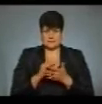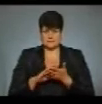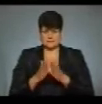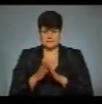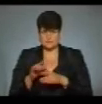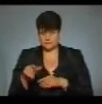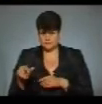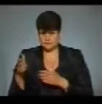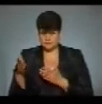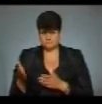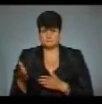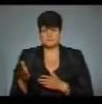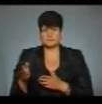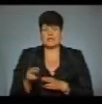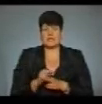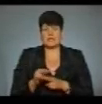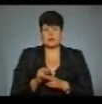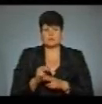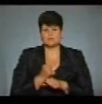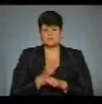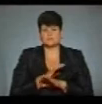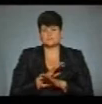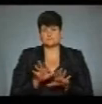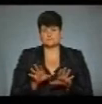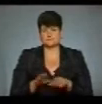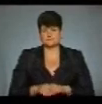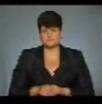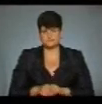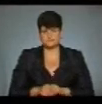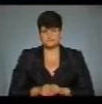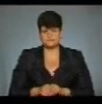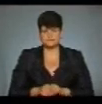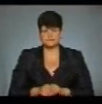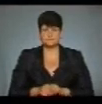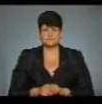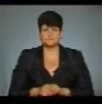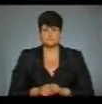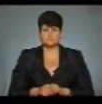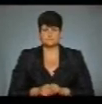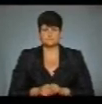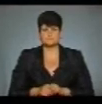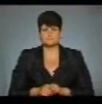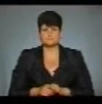з мешканцями будинку, ремонт робити не будуть. Любов Гадомська, Андрій Бодак, новини.